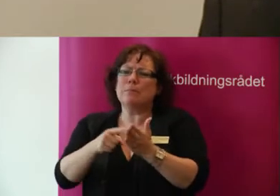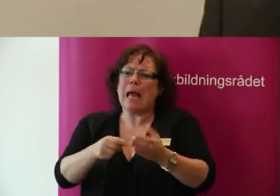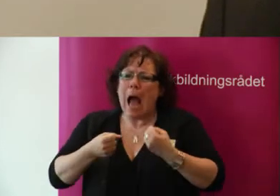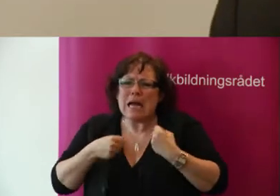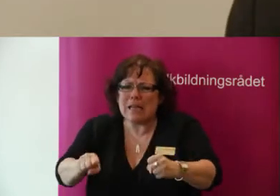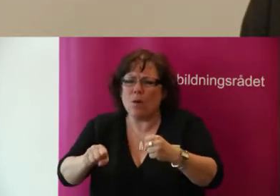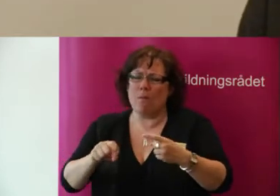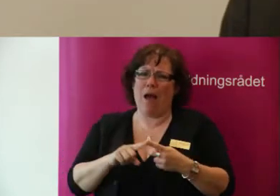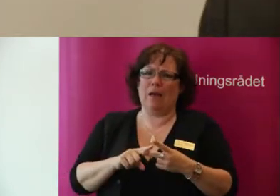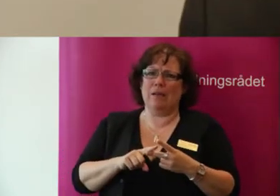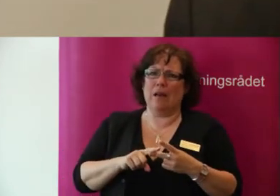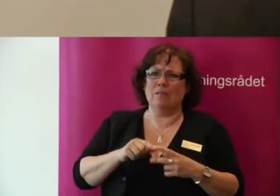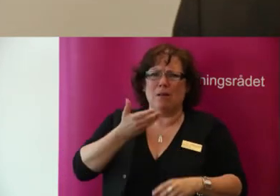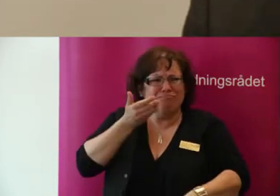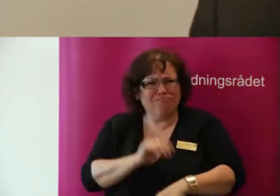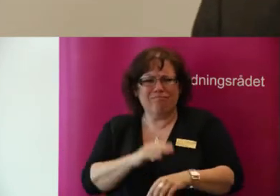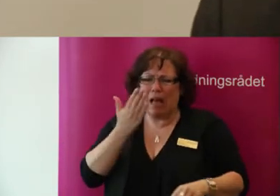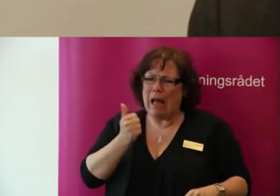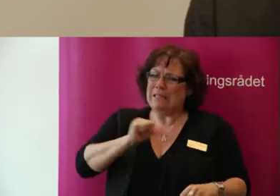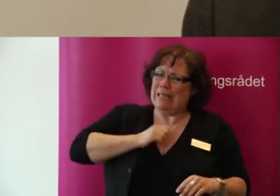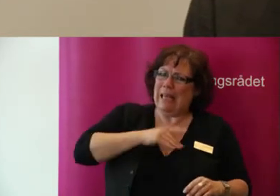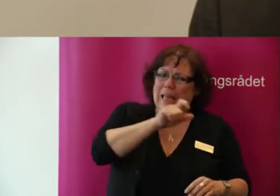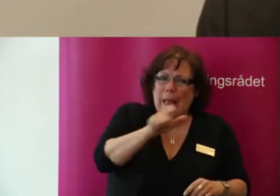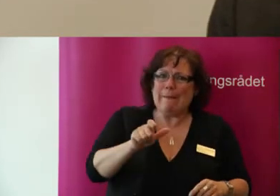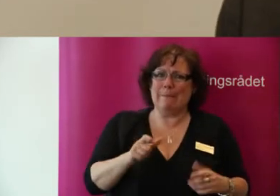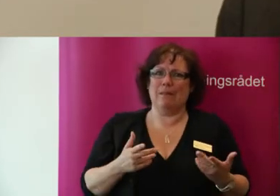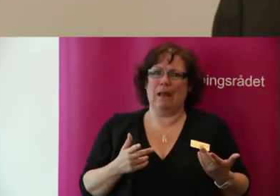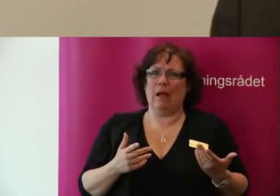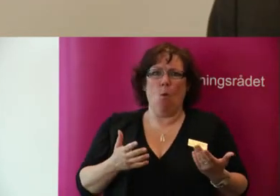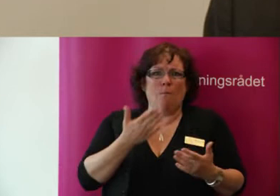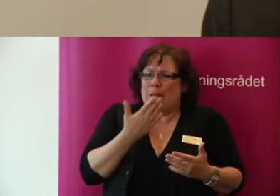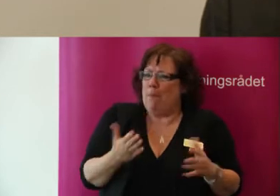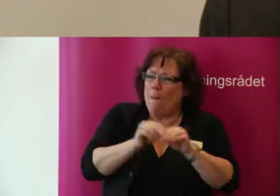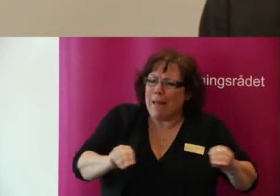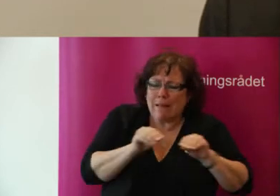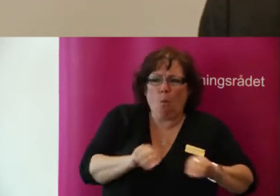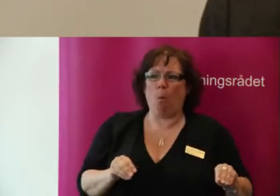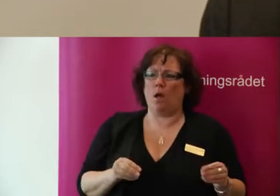och att de kan sina ämnen och kan sin sak i bemärkelsen är goda pedagoger,